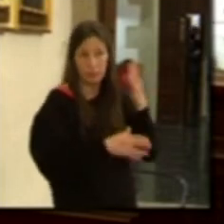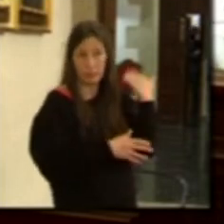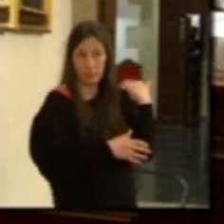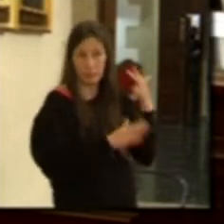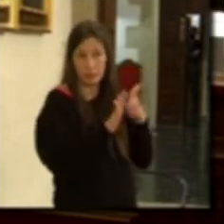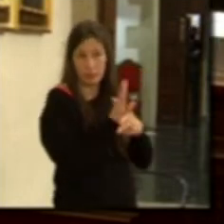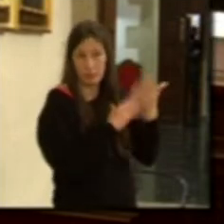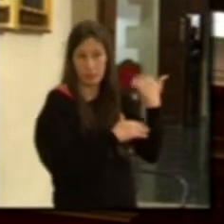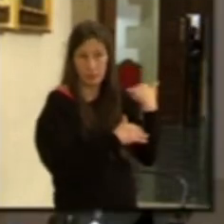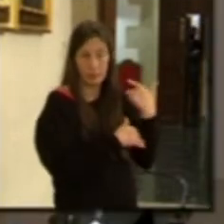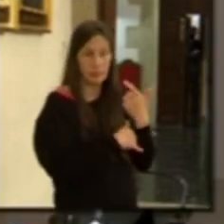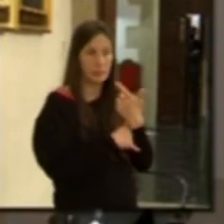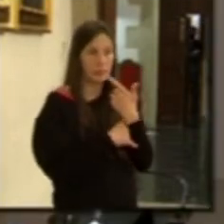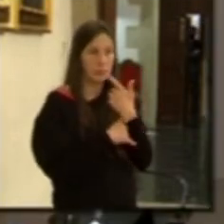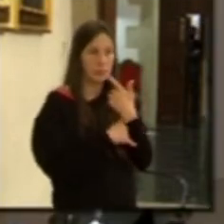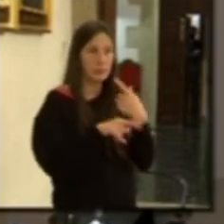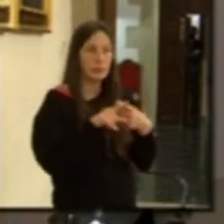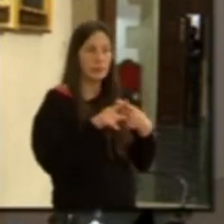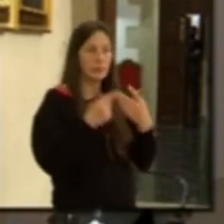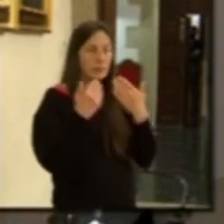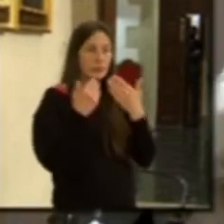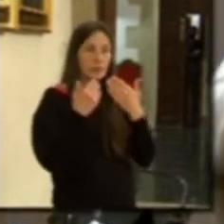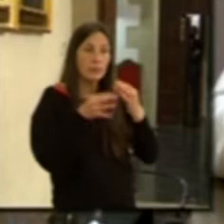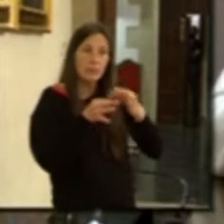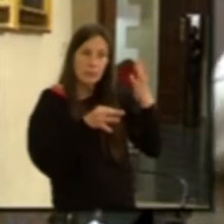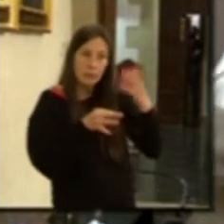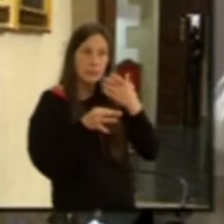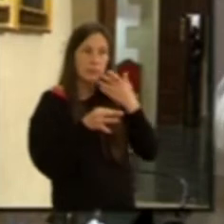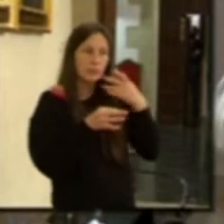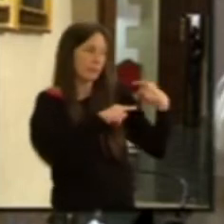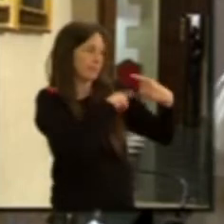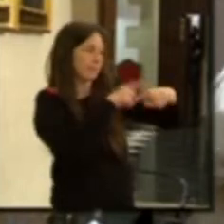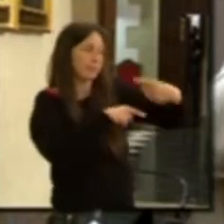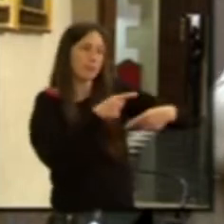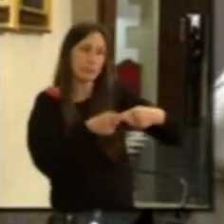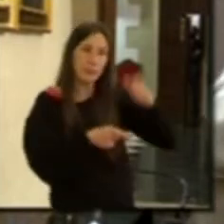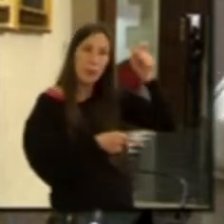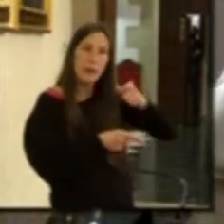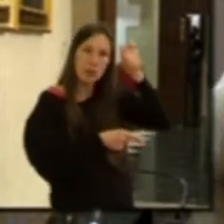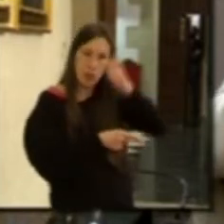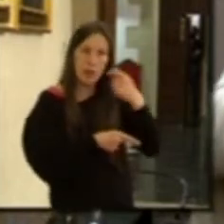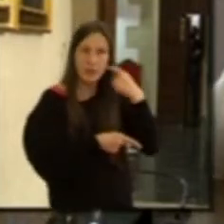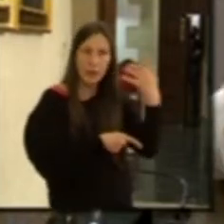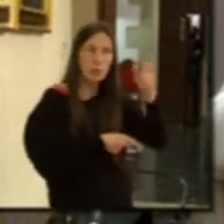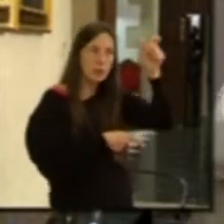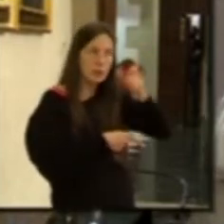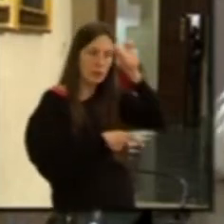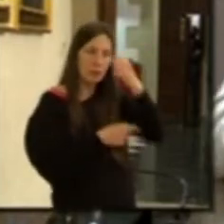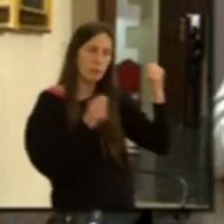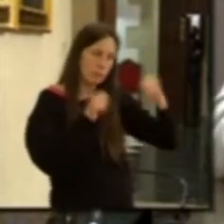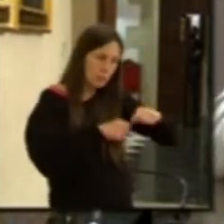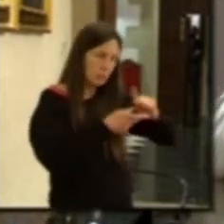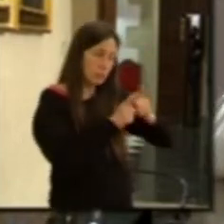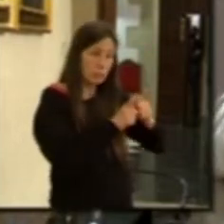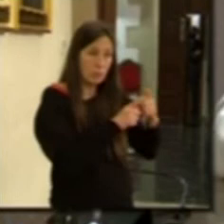aquesta ciutat gràcies també, doncs, a una ciutat que hem heredat, a uns a unes persones, a unes decisions que ens han portat aquesta